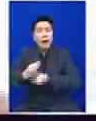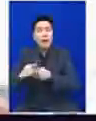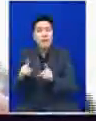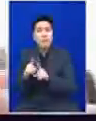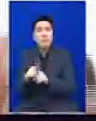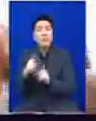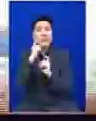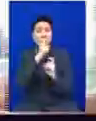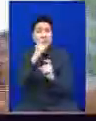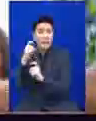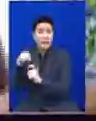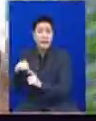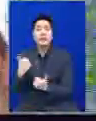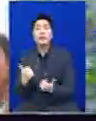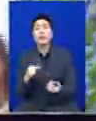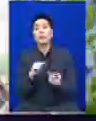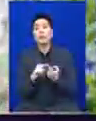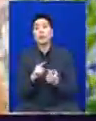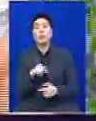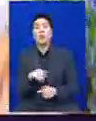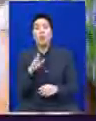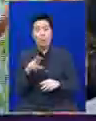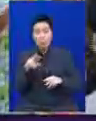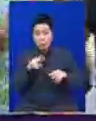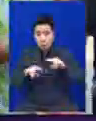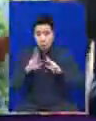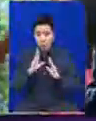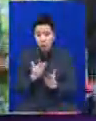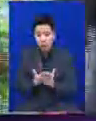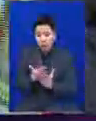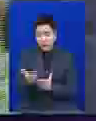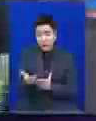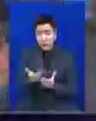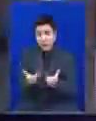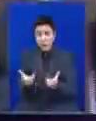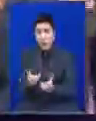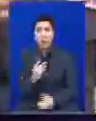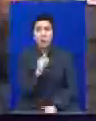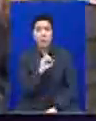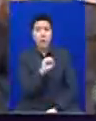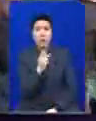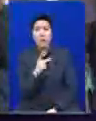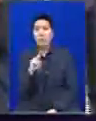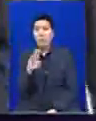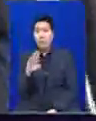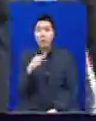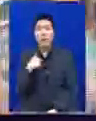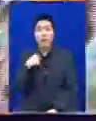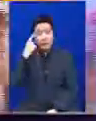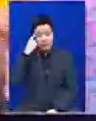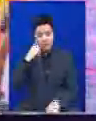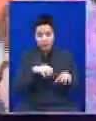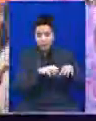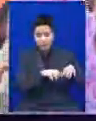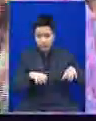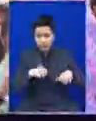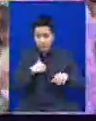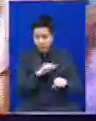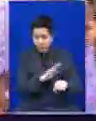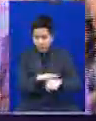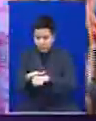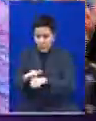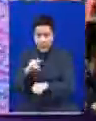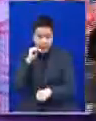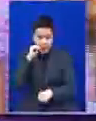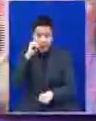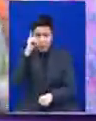ะเช่นนี้สำนักงานคณะกรรมการคุ้มครองผู้บริโภคหรือสคบร่วมกับหน่วยงานที่เกี่ยวข้องจึงเร่งรณรงค์ให้ผู้บริโภคเล่นน้